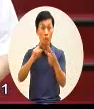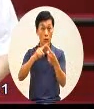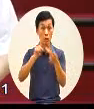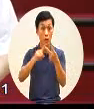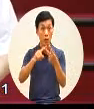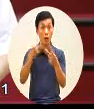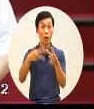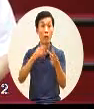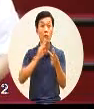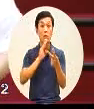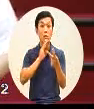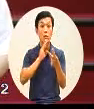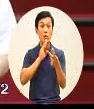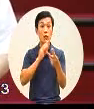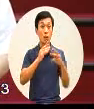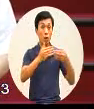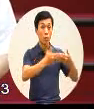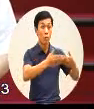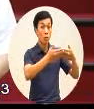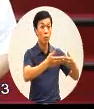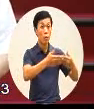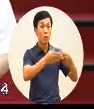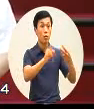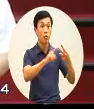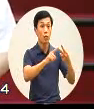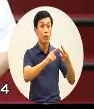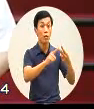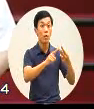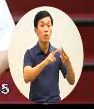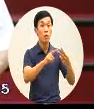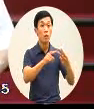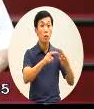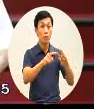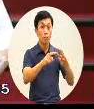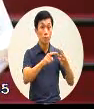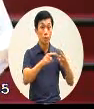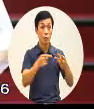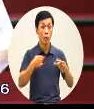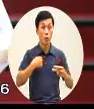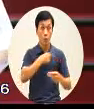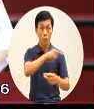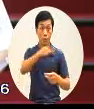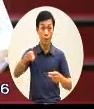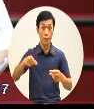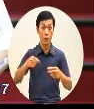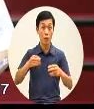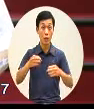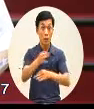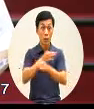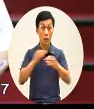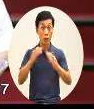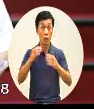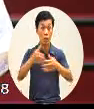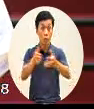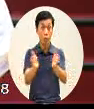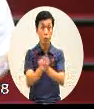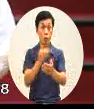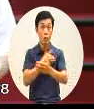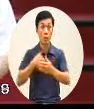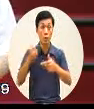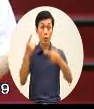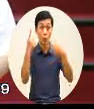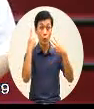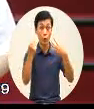用中国大陆的，以这个我们的经济部能源局里面的吼，它的规